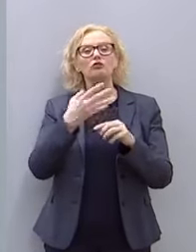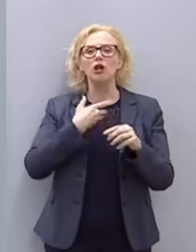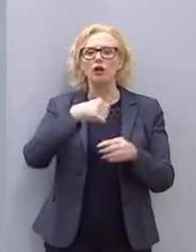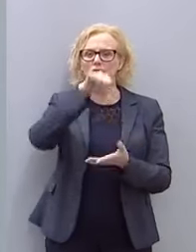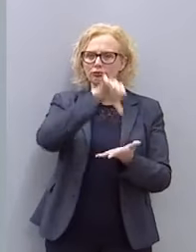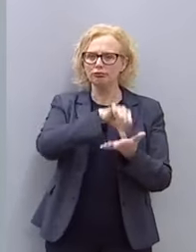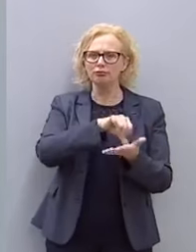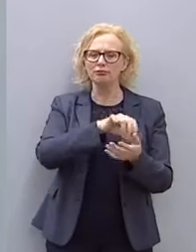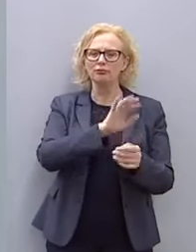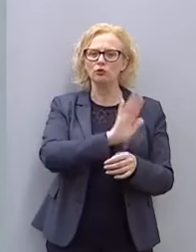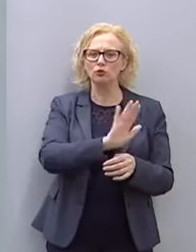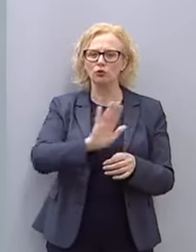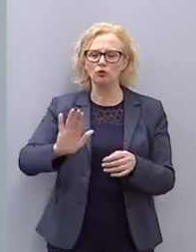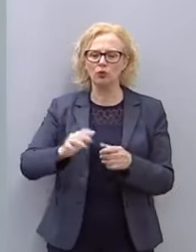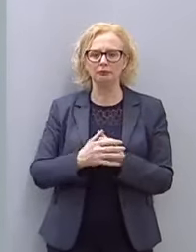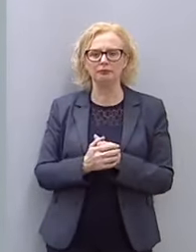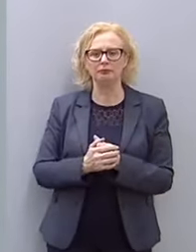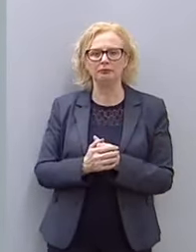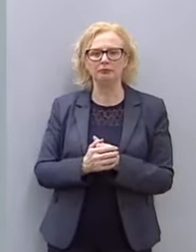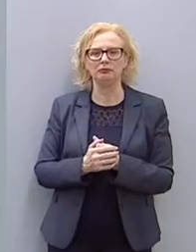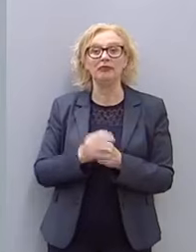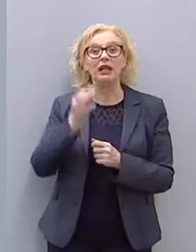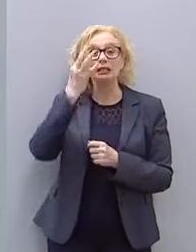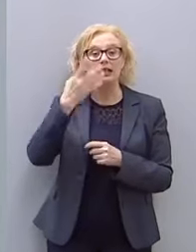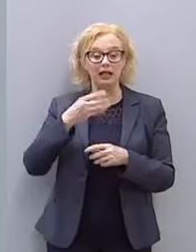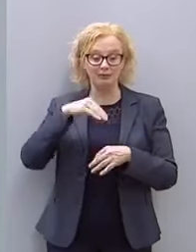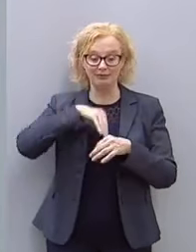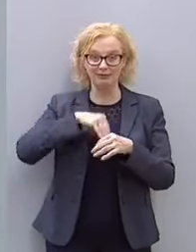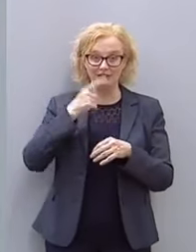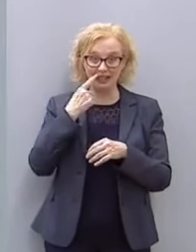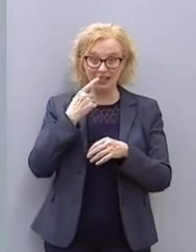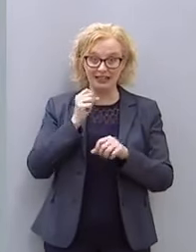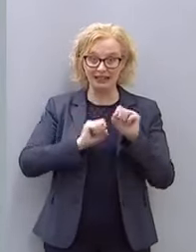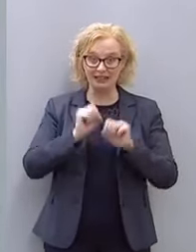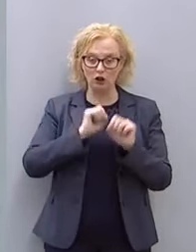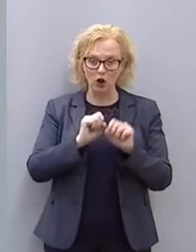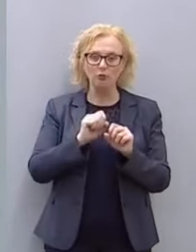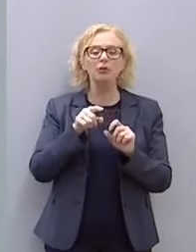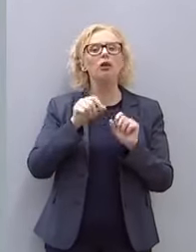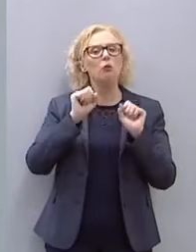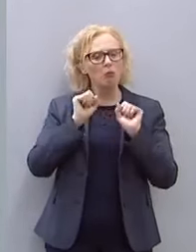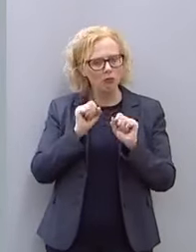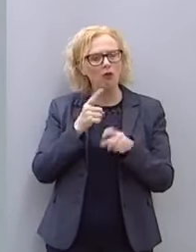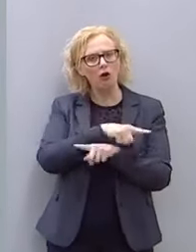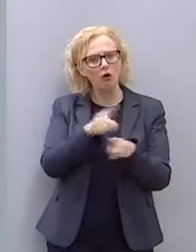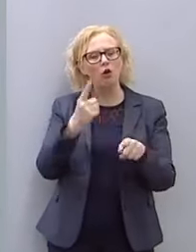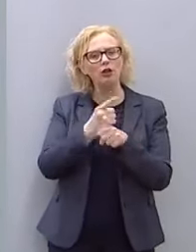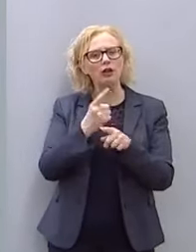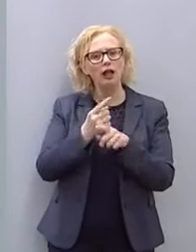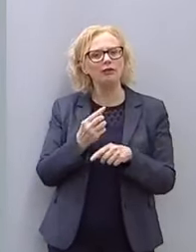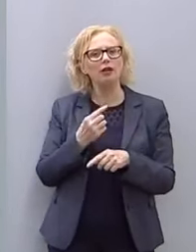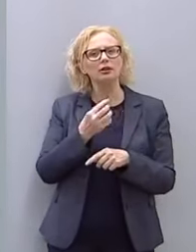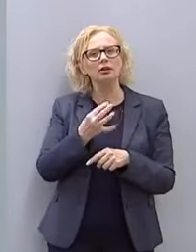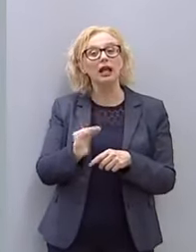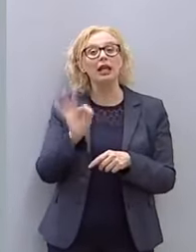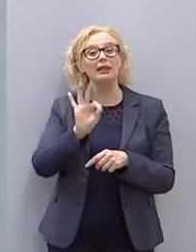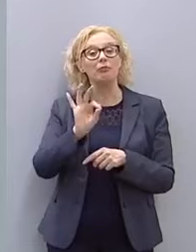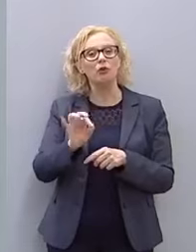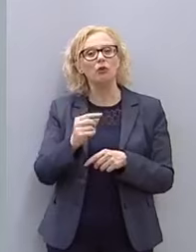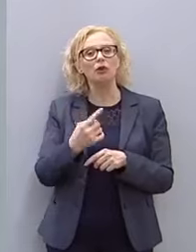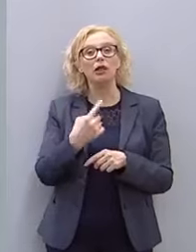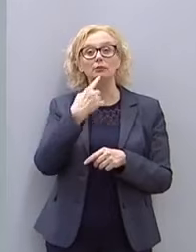in caso di riscontro di presenza di anticorpi i soggetti dovranno inoltre sottoposti a tampone naso faringeo per verificare